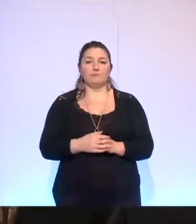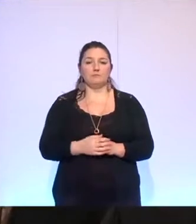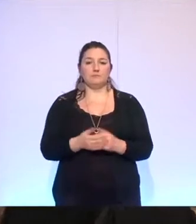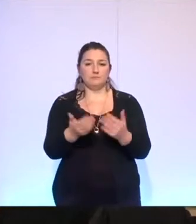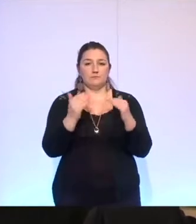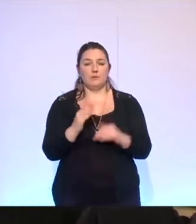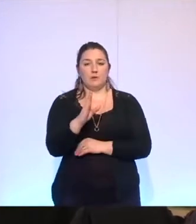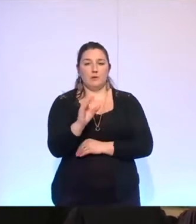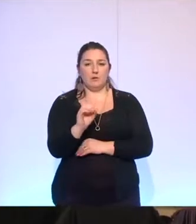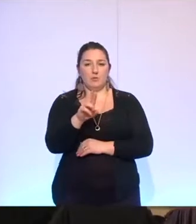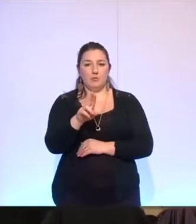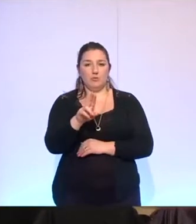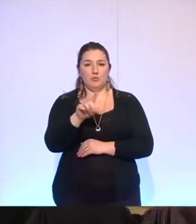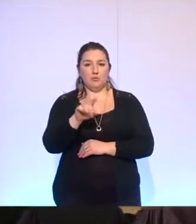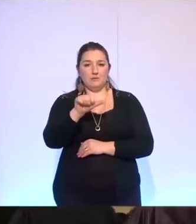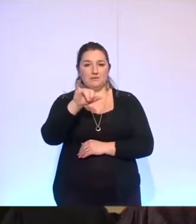Bouzaïen Sadoc.